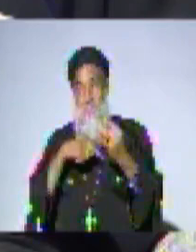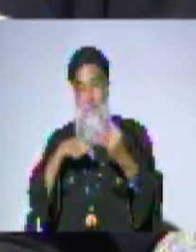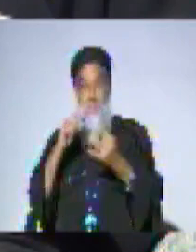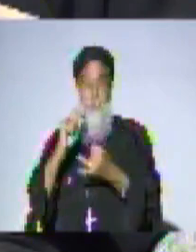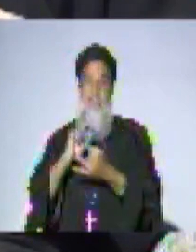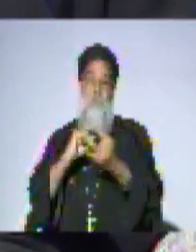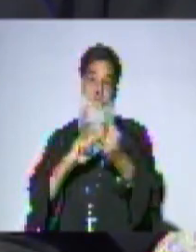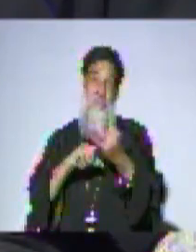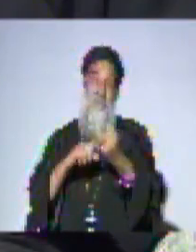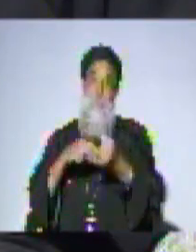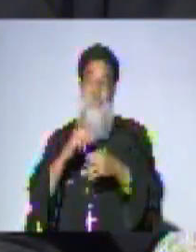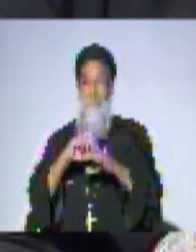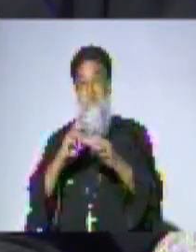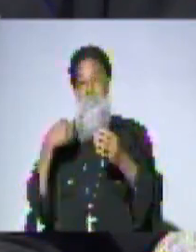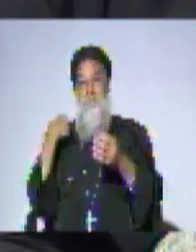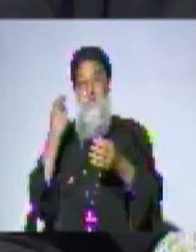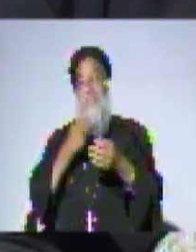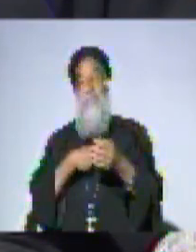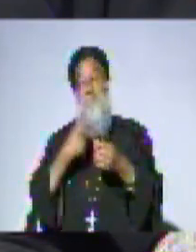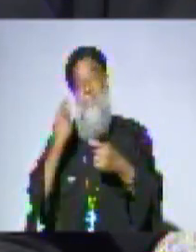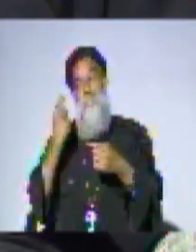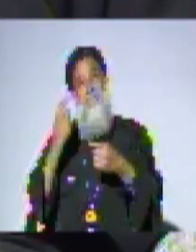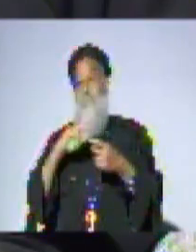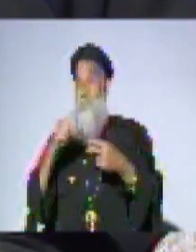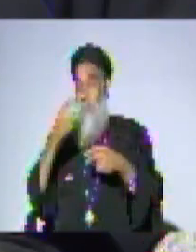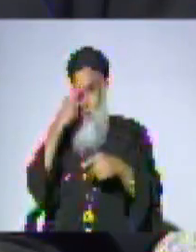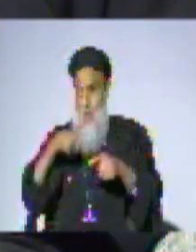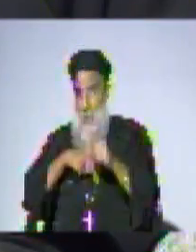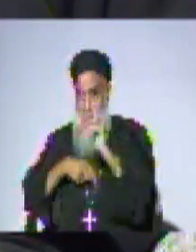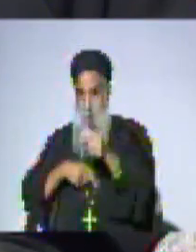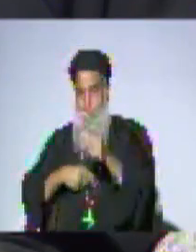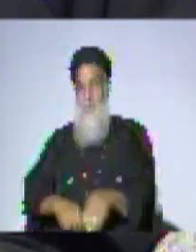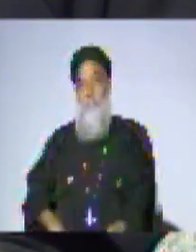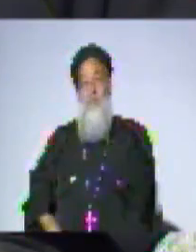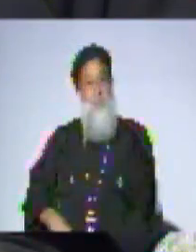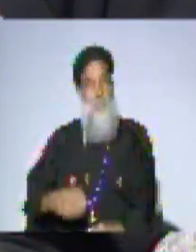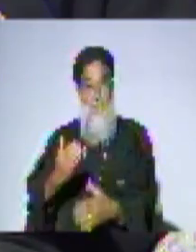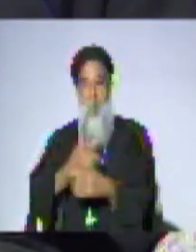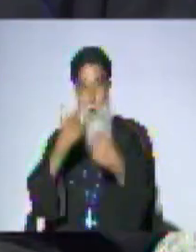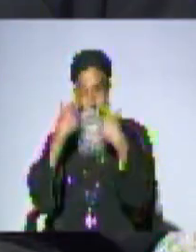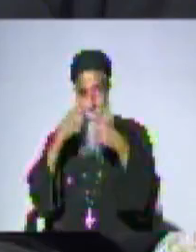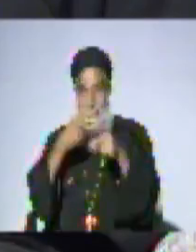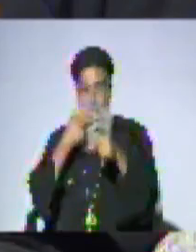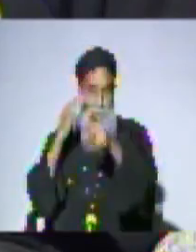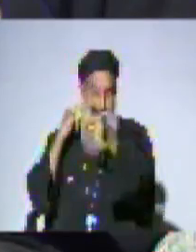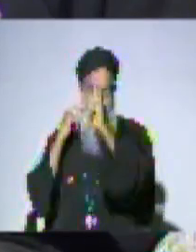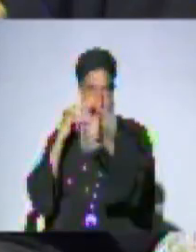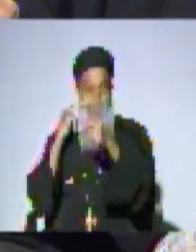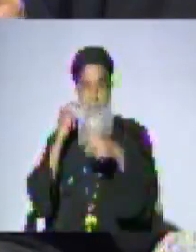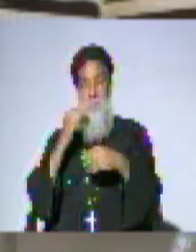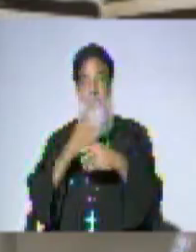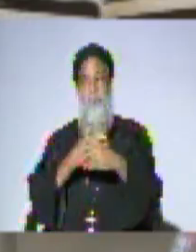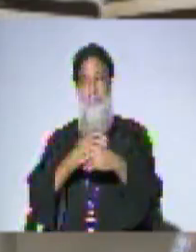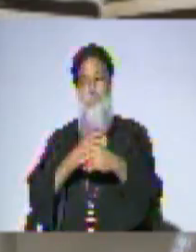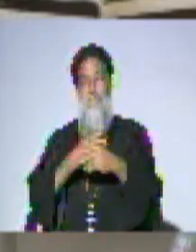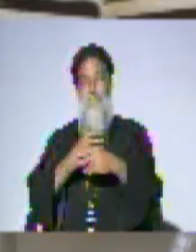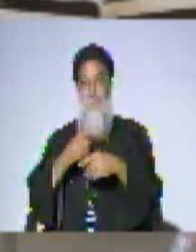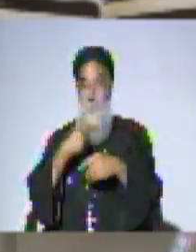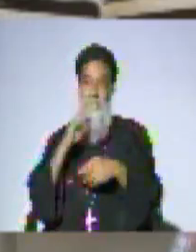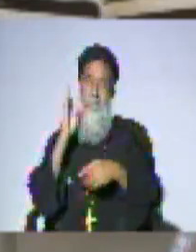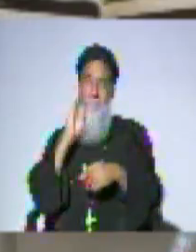واحد وكتابنا المقدس واحد، لكن الكنائس مختلفة، فلماذا هذا الاختلاف؟ هو